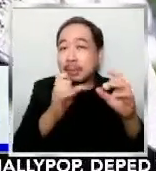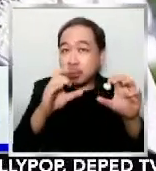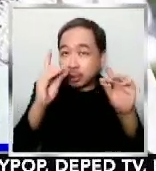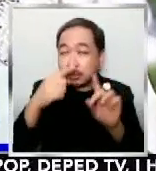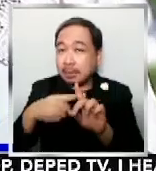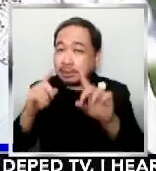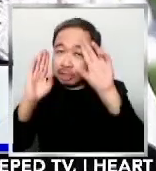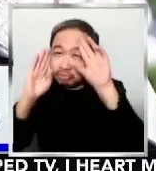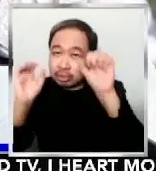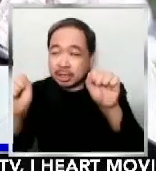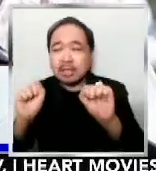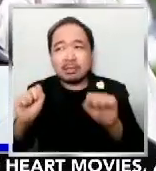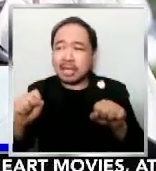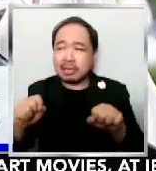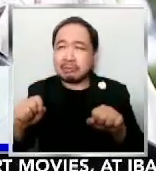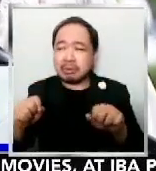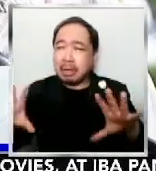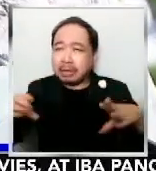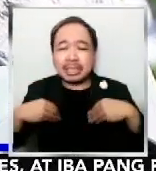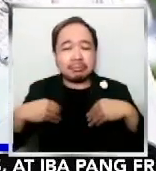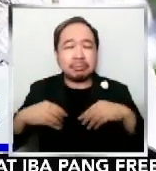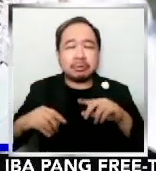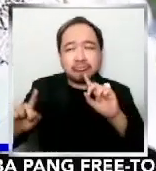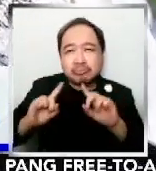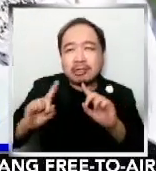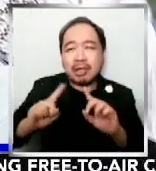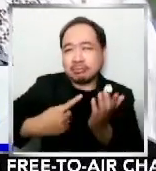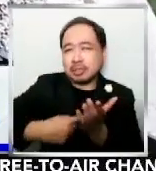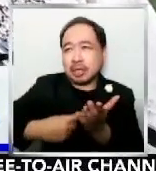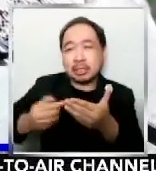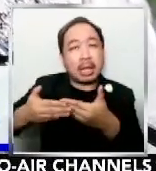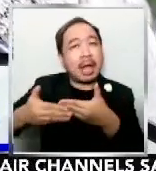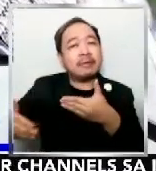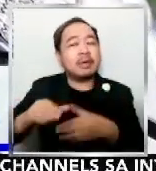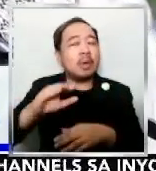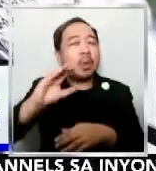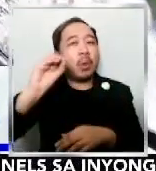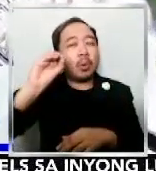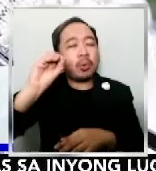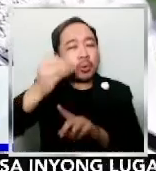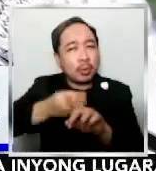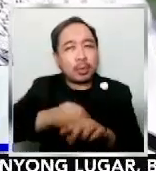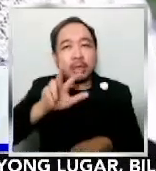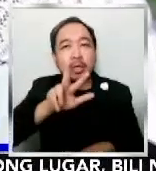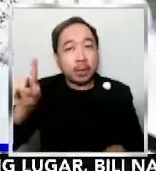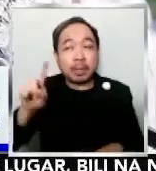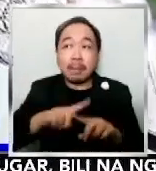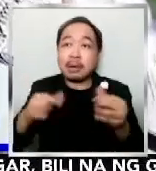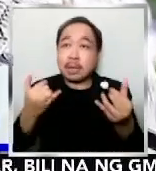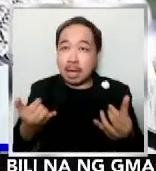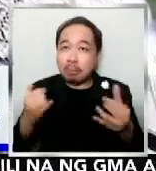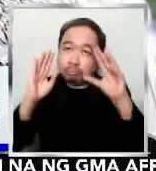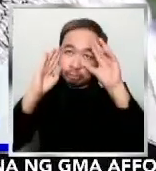i-discuss yung mga ganyan beyond October 31. But sa ngayon, this is what was approved by the President.